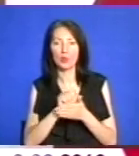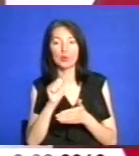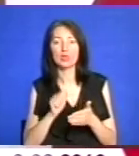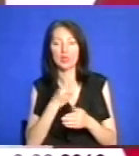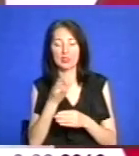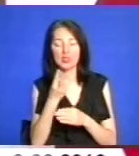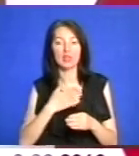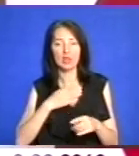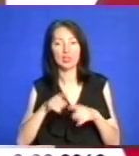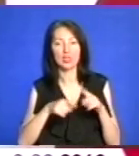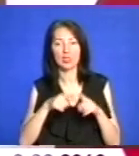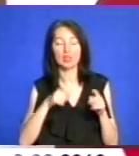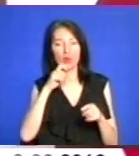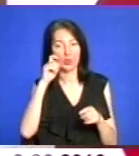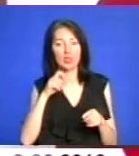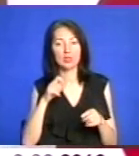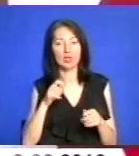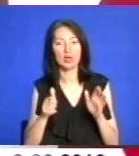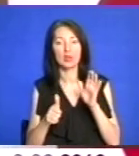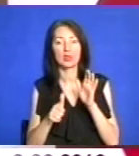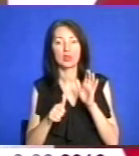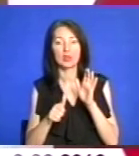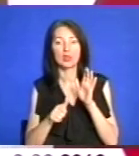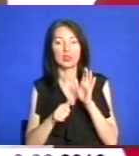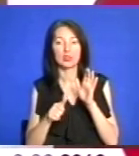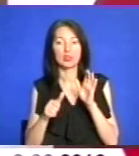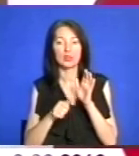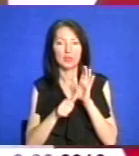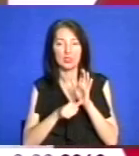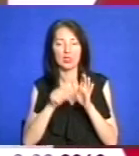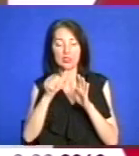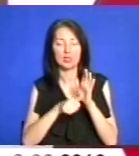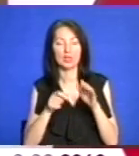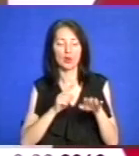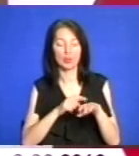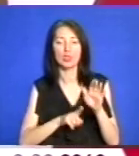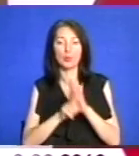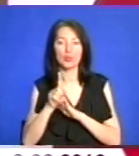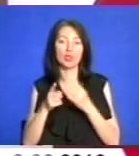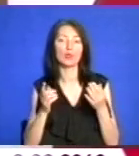виробництво. О 16-й годині початок, вхід вільний. В неділю